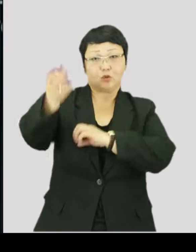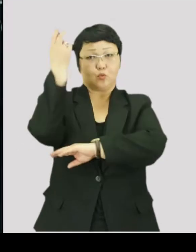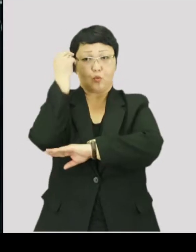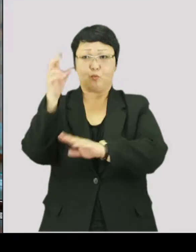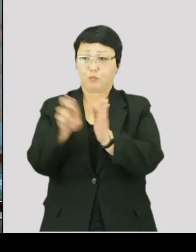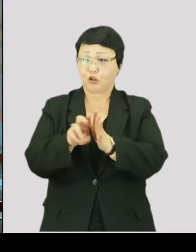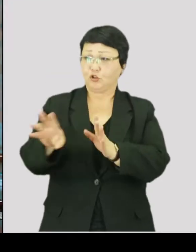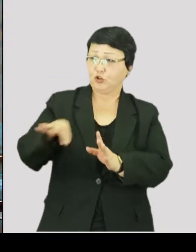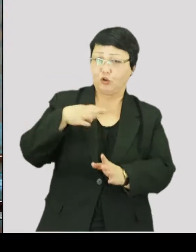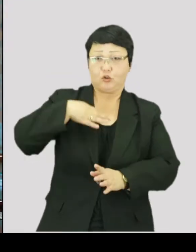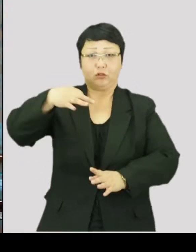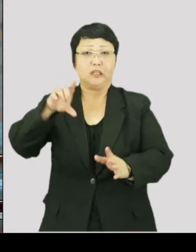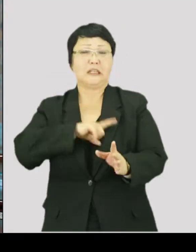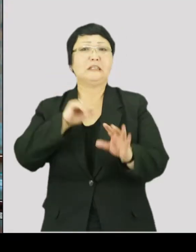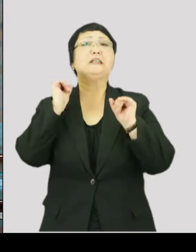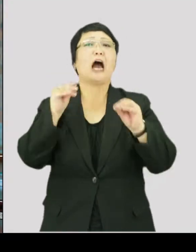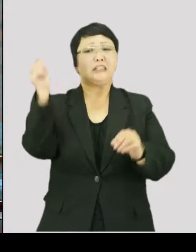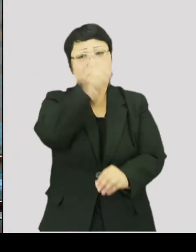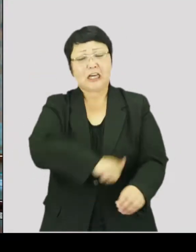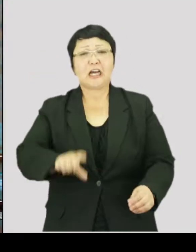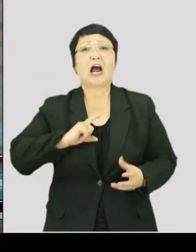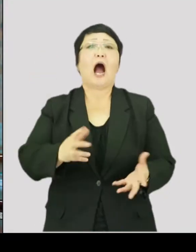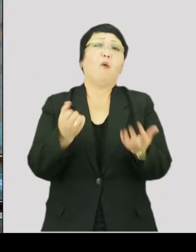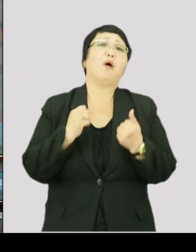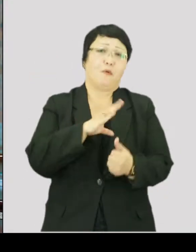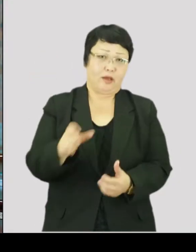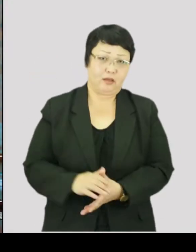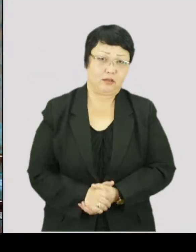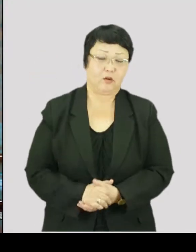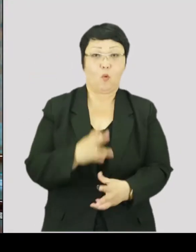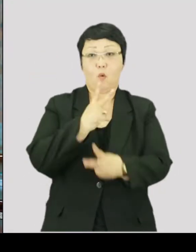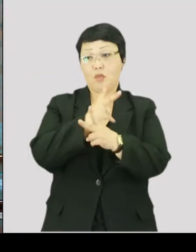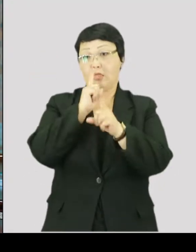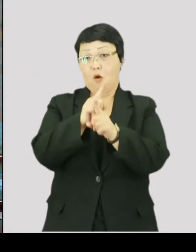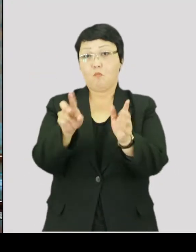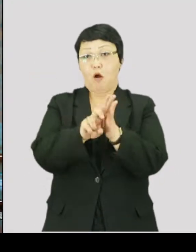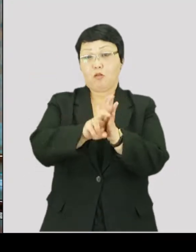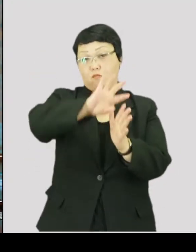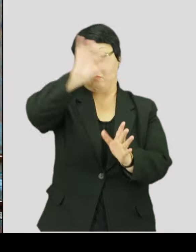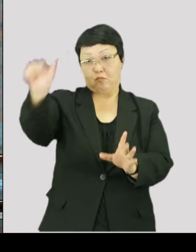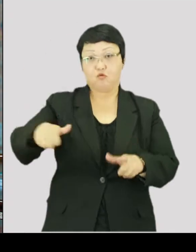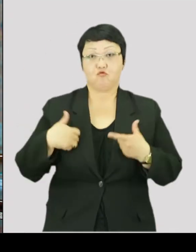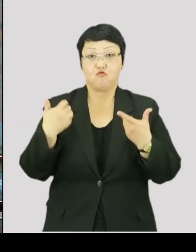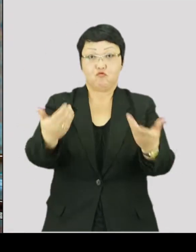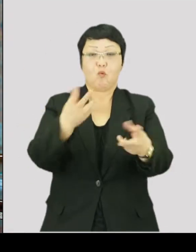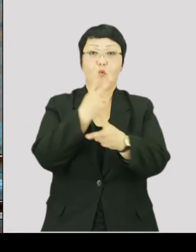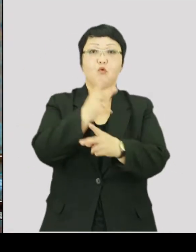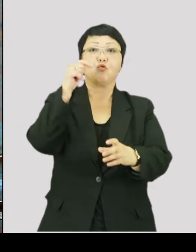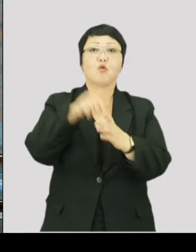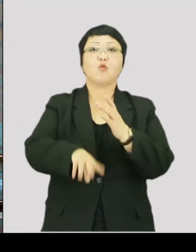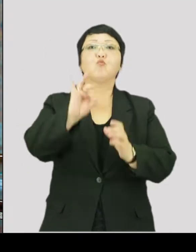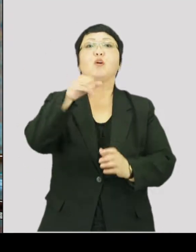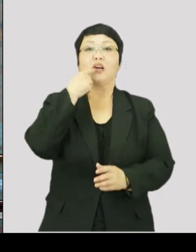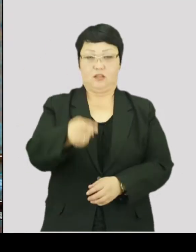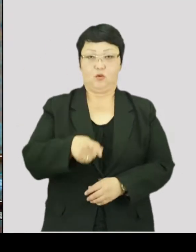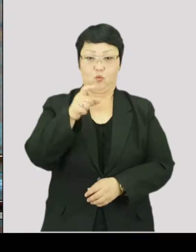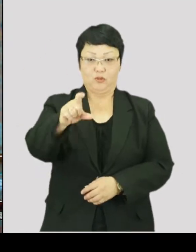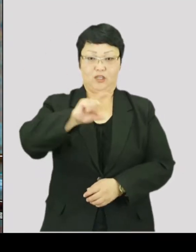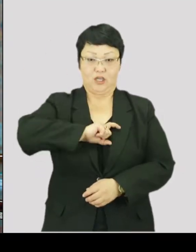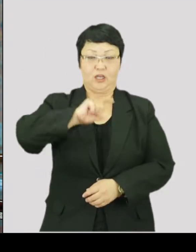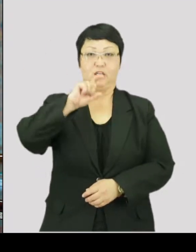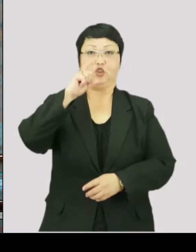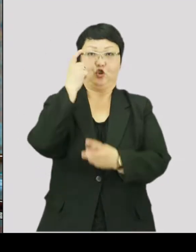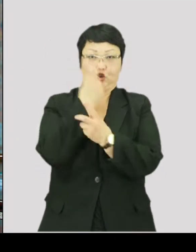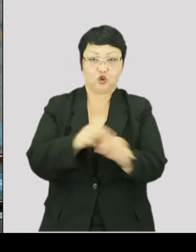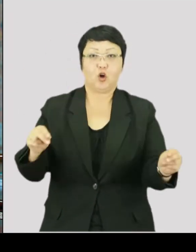Тийм боломж. Хууль үндсэн хуулиас эхлүүлээд бүхэл хууль бол тэр болцоог нь олгож өгч байгаа. Тэрийг бид нэр хуулинд юу гэж хэлдэг вэ? Хүний